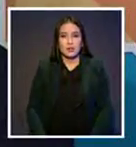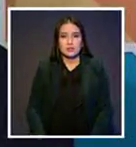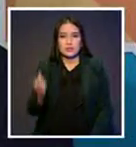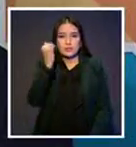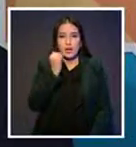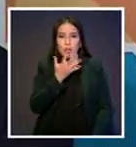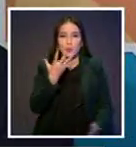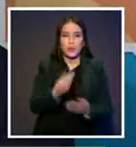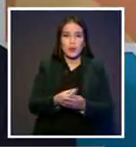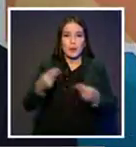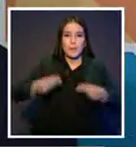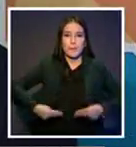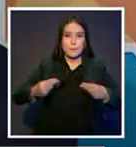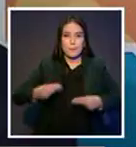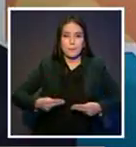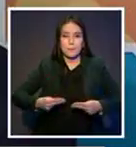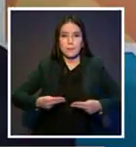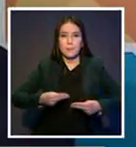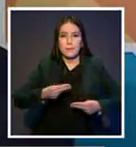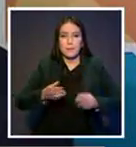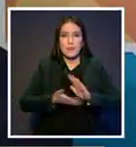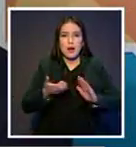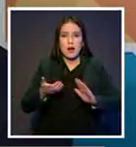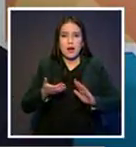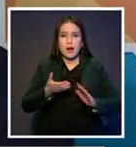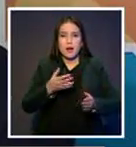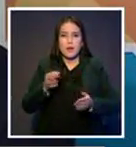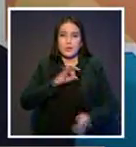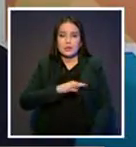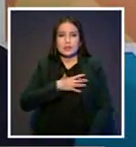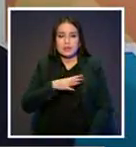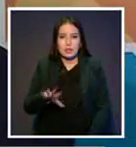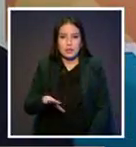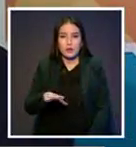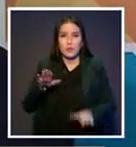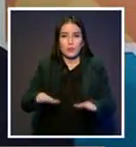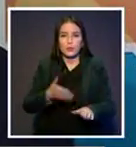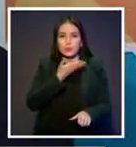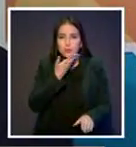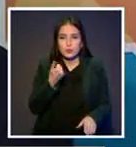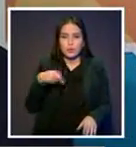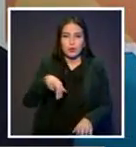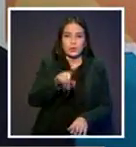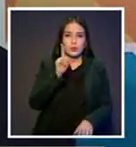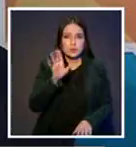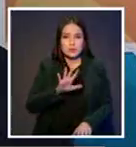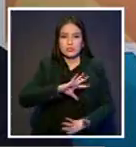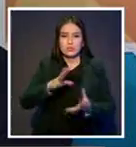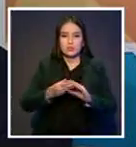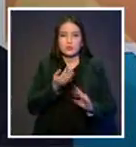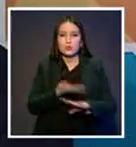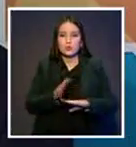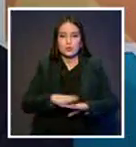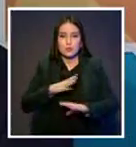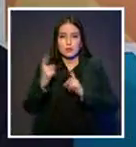мүмкіншілігі болған жоқ. Өздеріңіз қарадыңыз, машиналар келгенде орын болмай, тұруға да, жүруге де логистикасы қиын болды. Сол